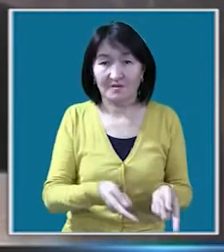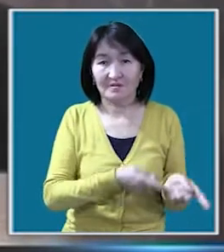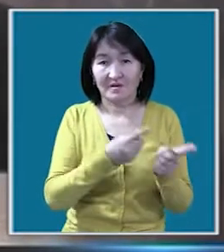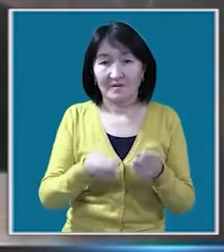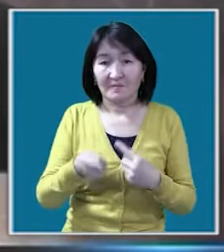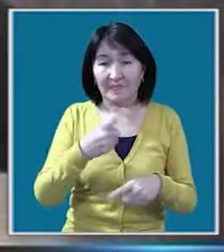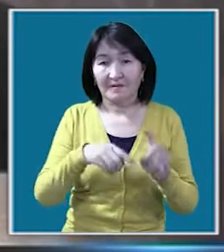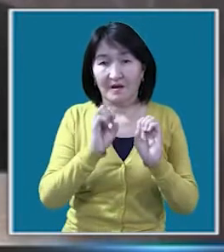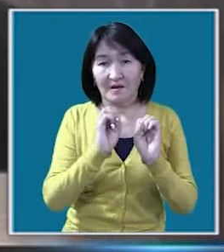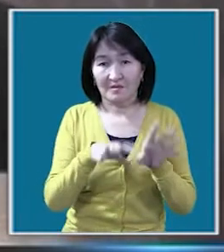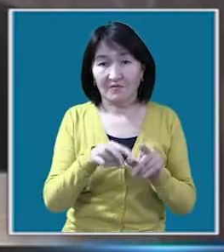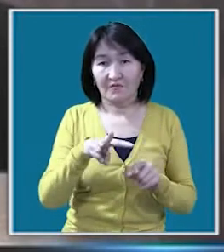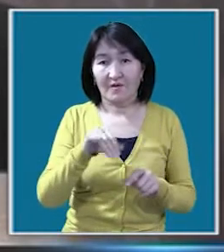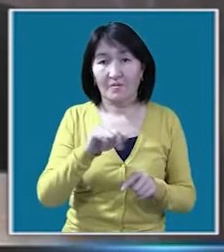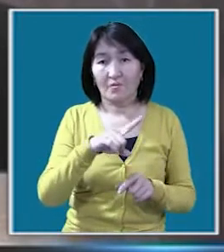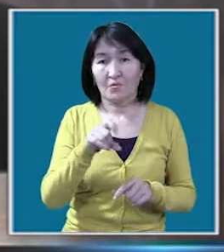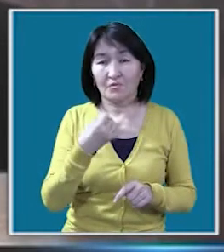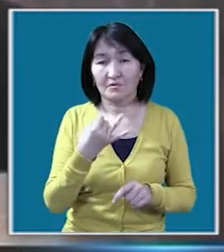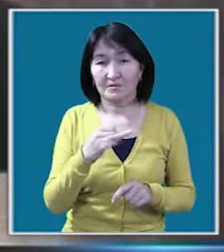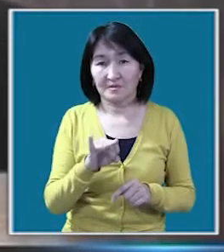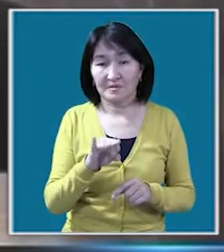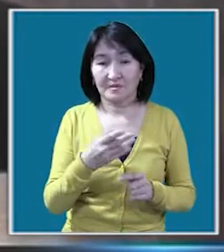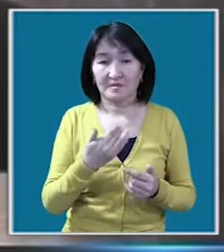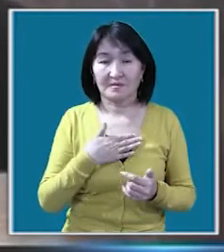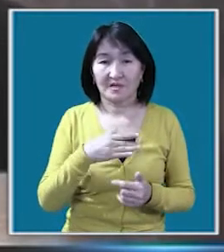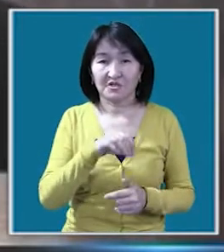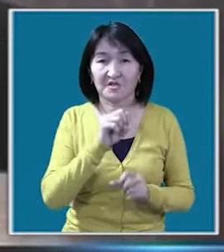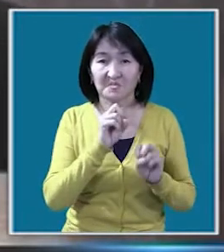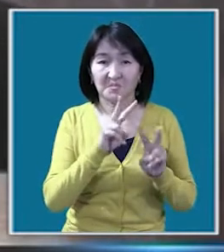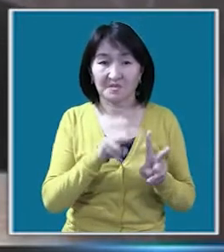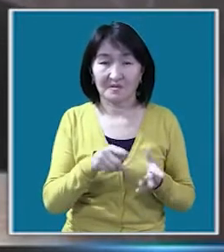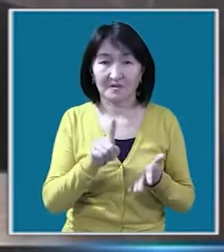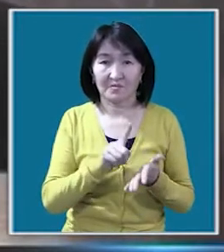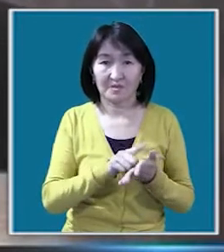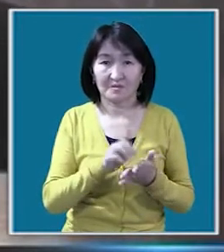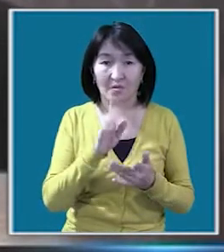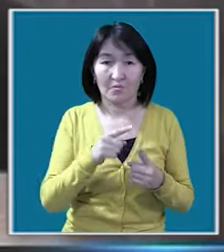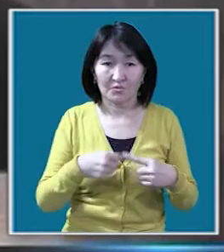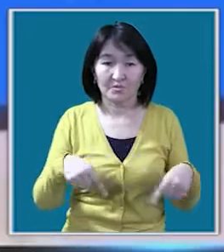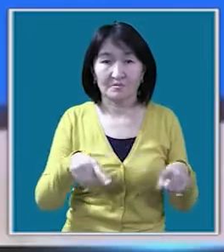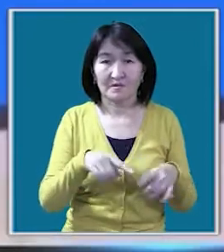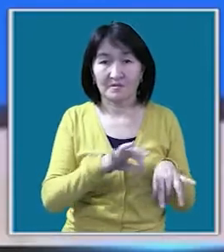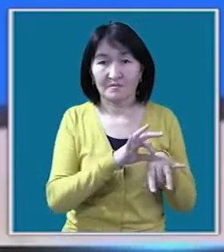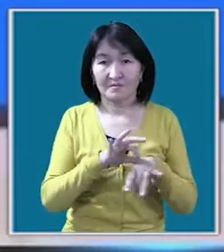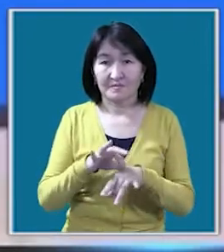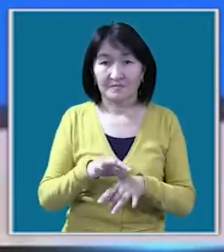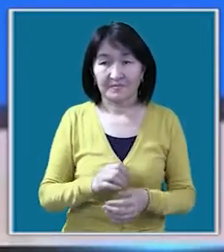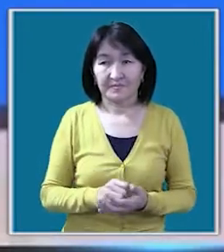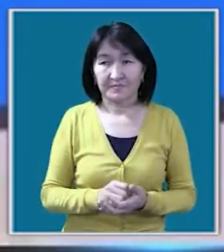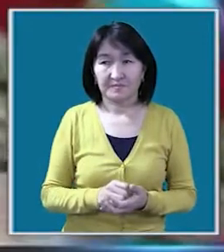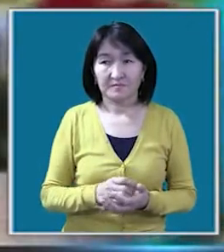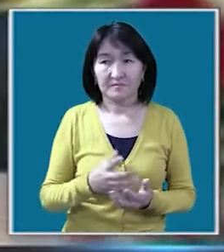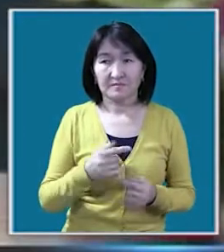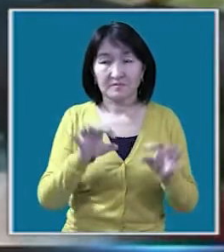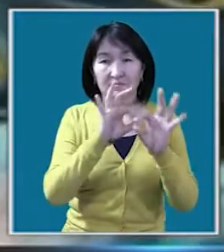тарихи құндылықтарды насихаттау мақсатында мамандарымыз облыс аумағында жылжымалы музей жобасын ұйымдастырып жатыр.